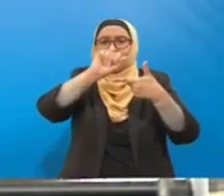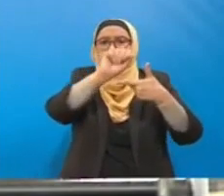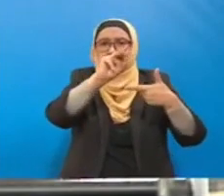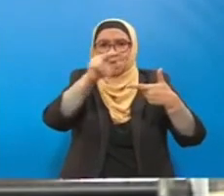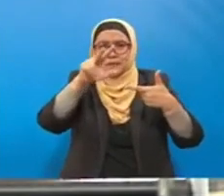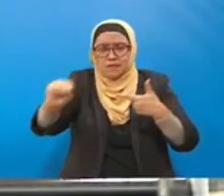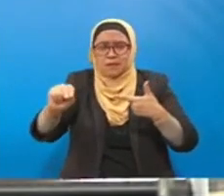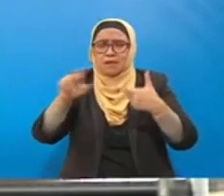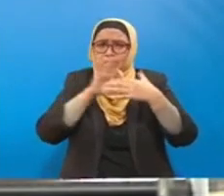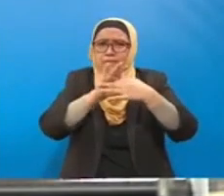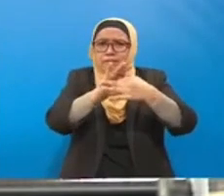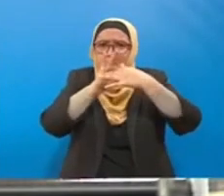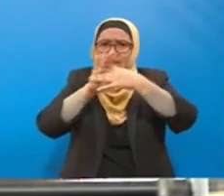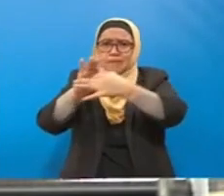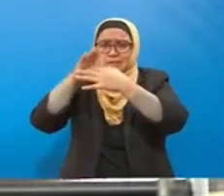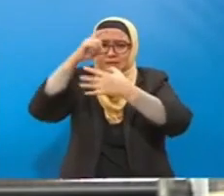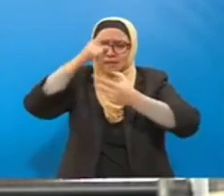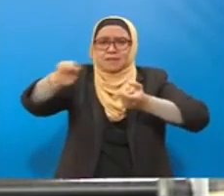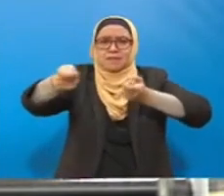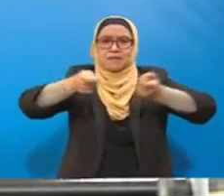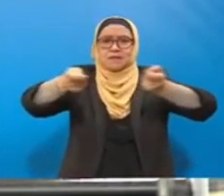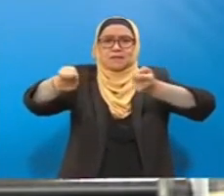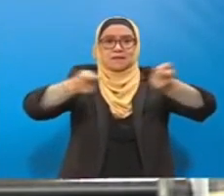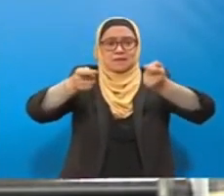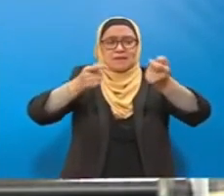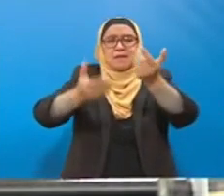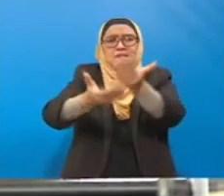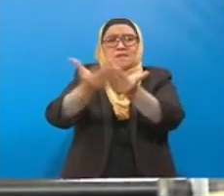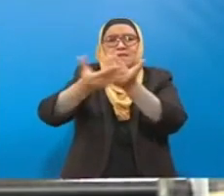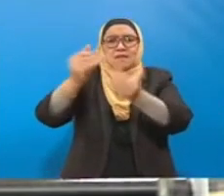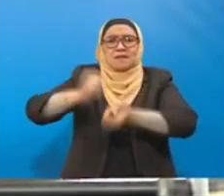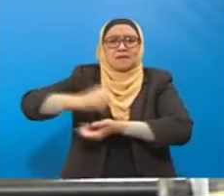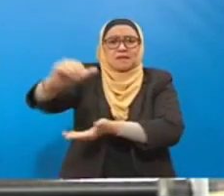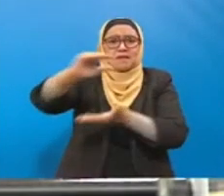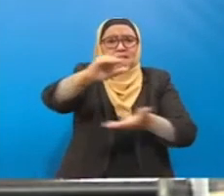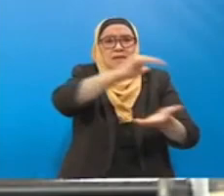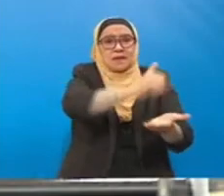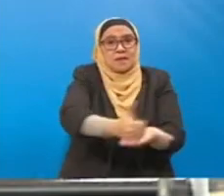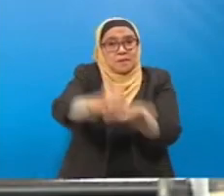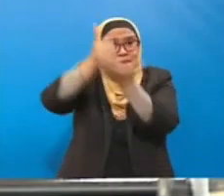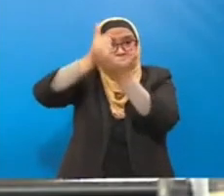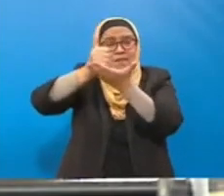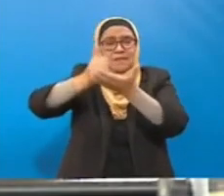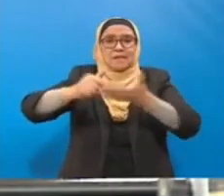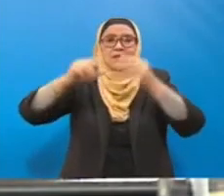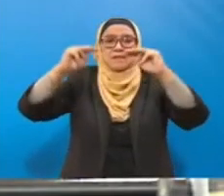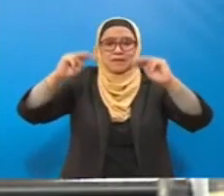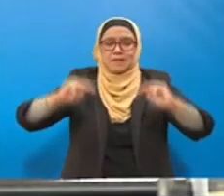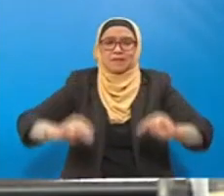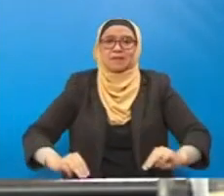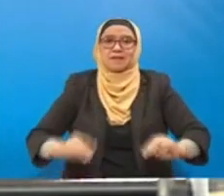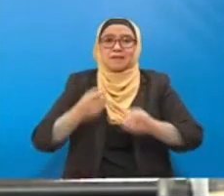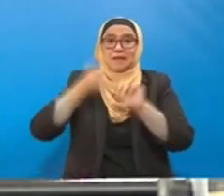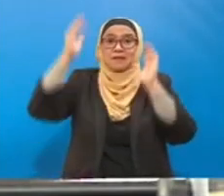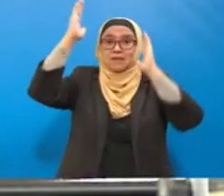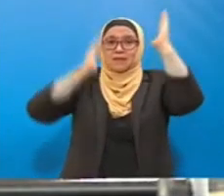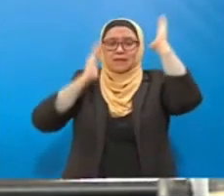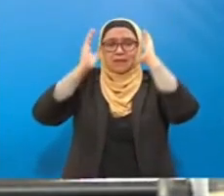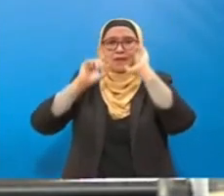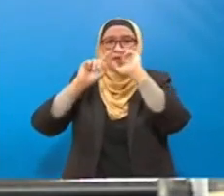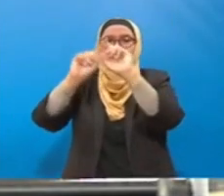bagi koordinasi dan mudah cara bantuan kemanusiaan henjyo Malaysia ke Palestin termasuk gatal